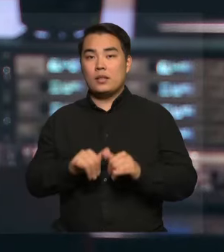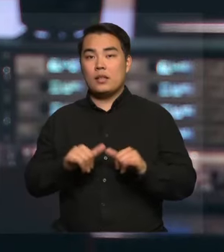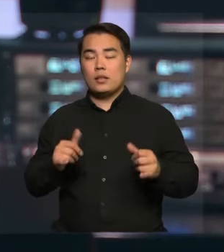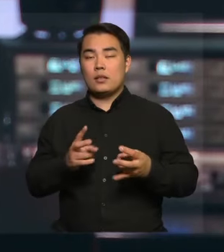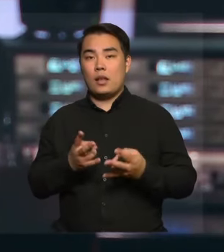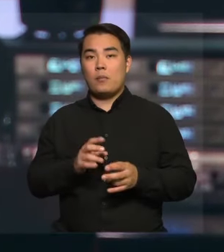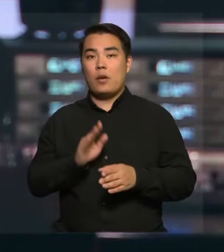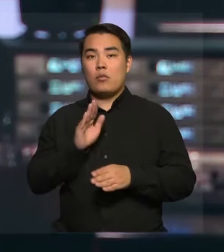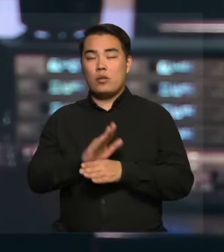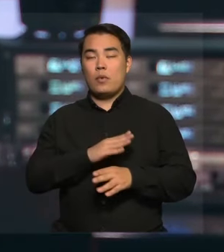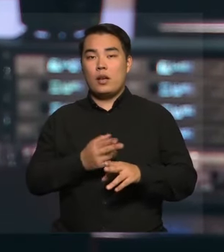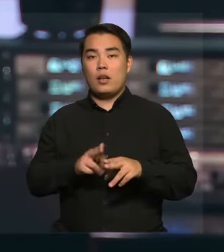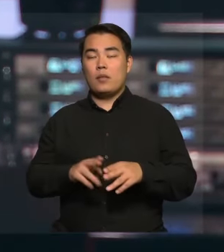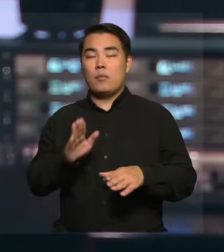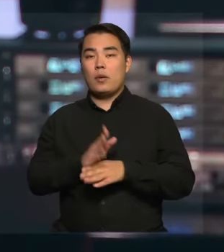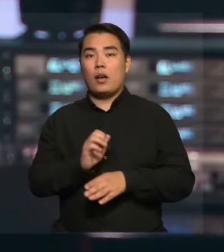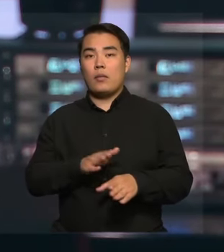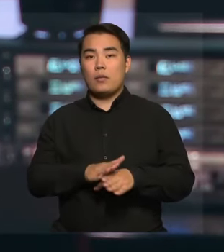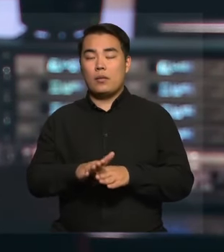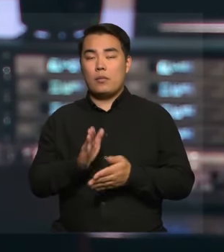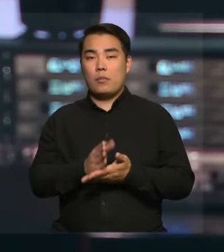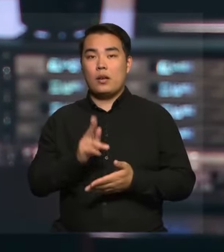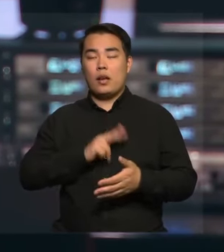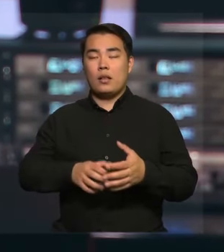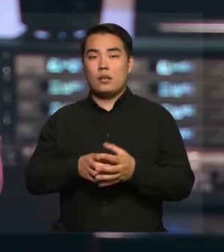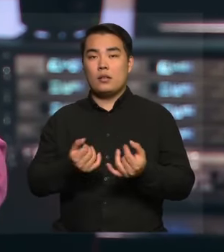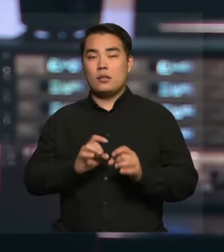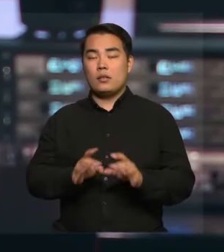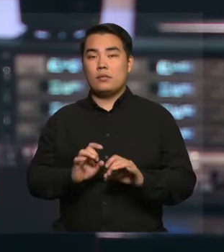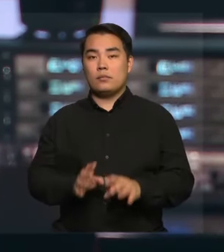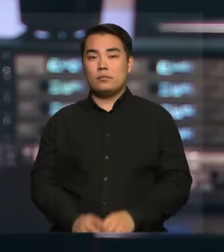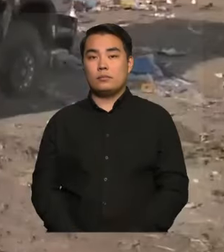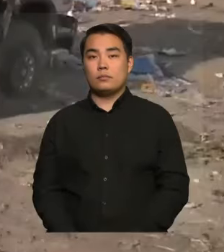еді. Бұл бұйрық қалай орындалып жатыр? Әріптесім айтып береді.